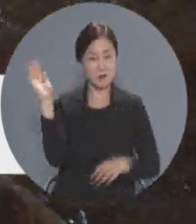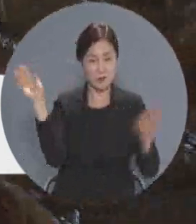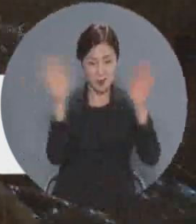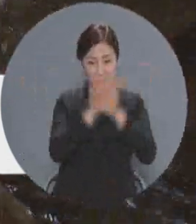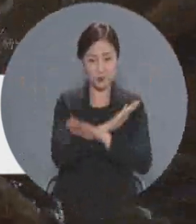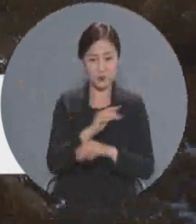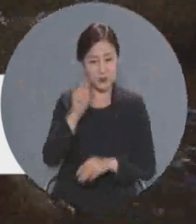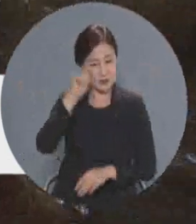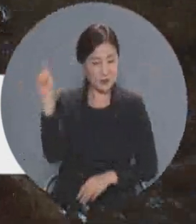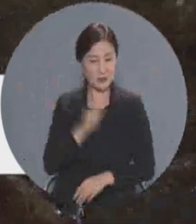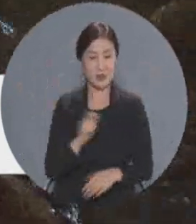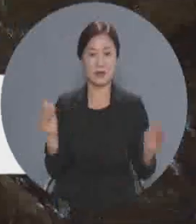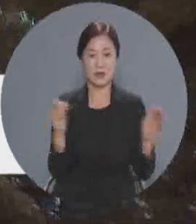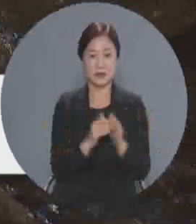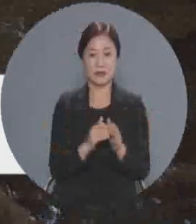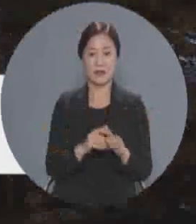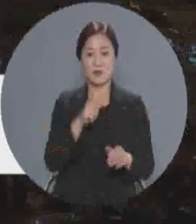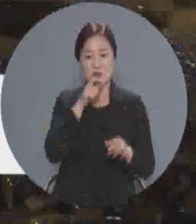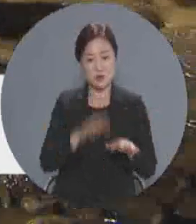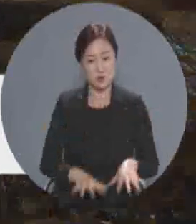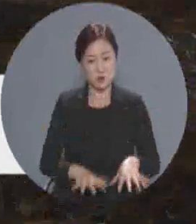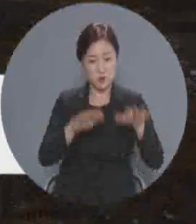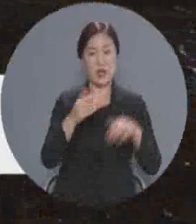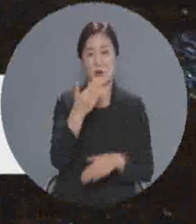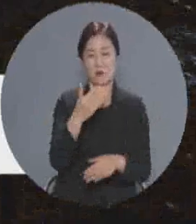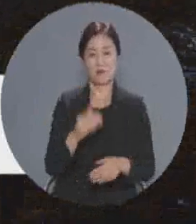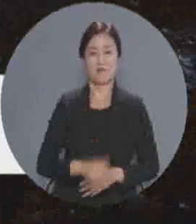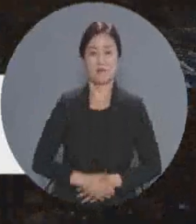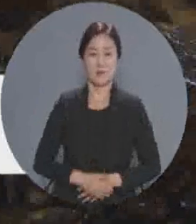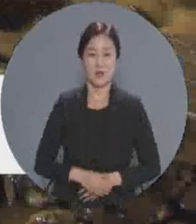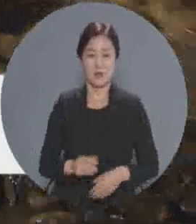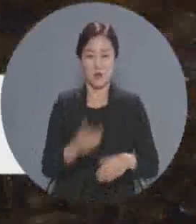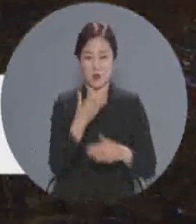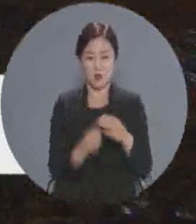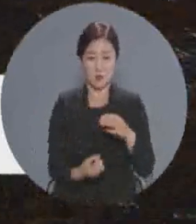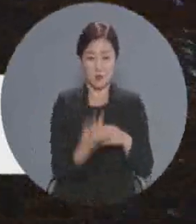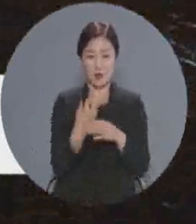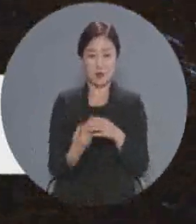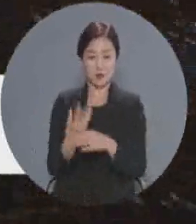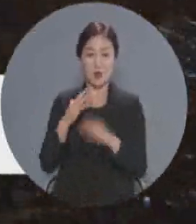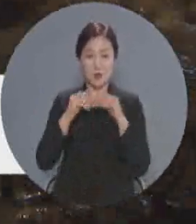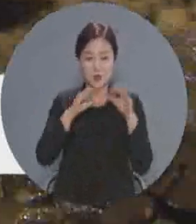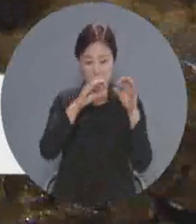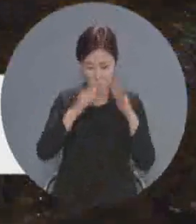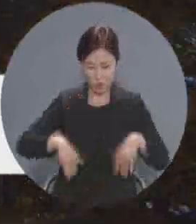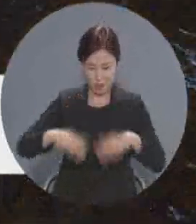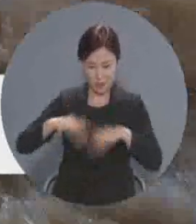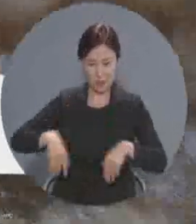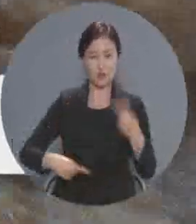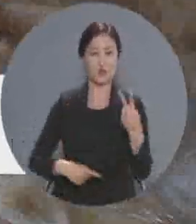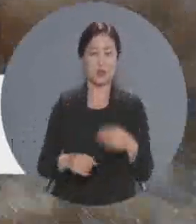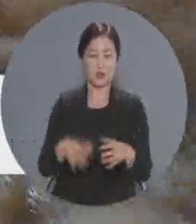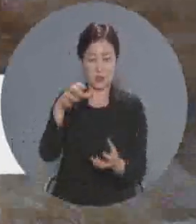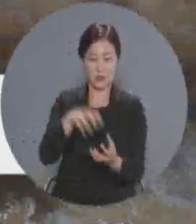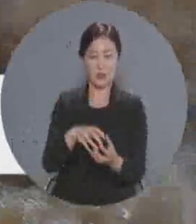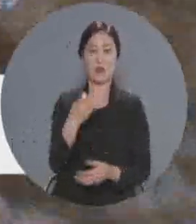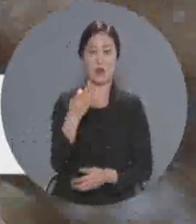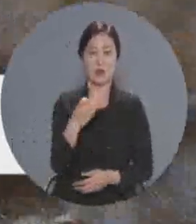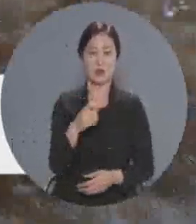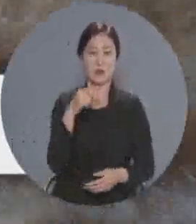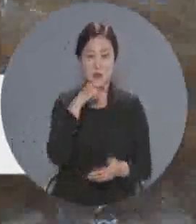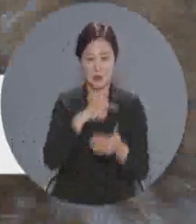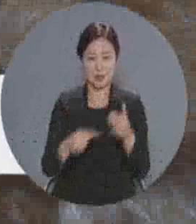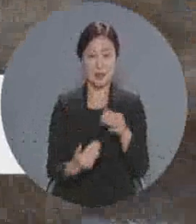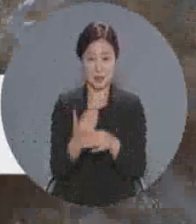새벽까지 상가와 주택 침수 피해 9건, 하수구 역류 3건, 토사 유실 2건 등 모두 14건의 태풍 피해